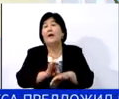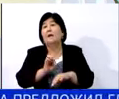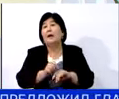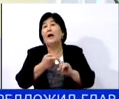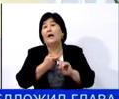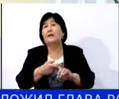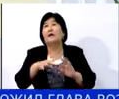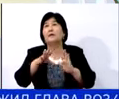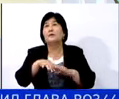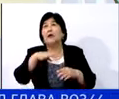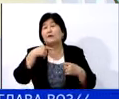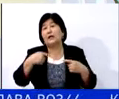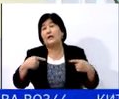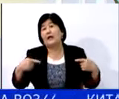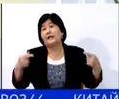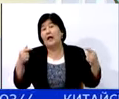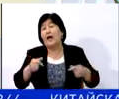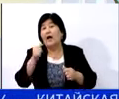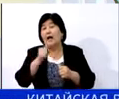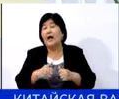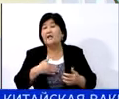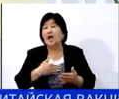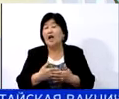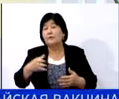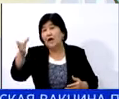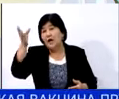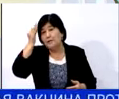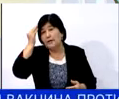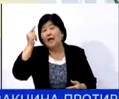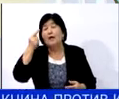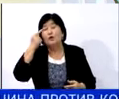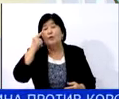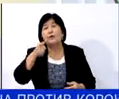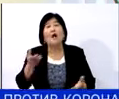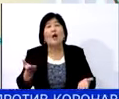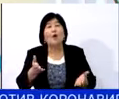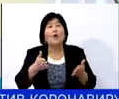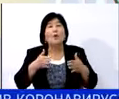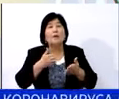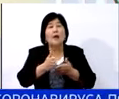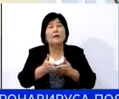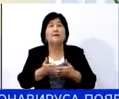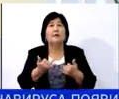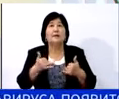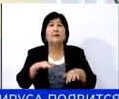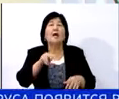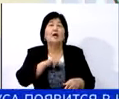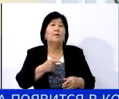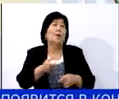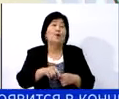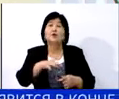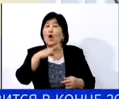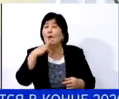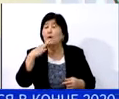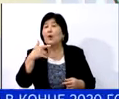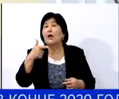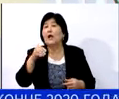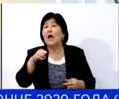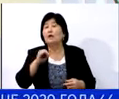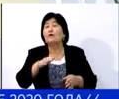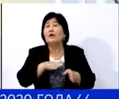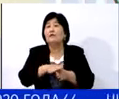Пандемия внесла некоторые коррективы, и каждое общественное объединение сейчас думает над тем, в каком направлении теперь работать. Очень много грантов выделяется